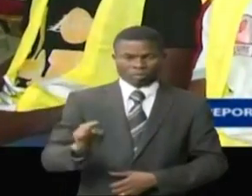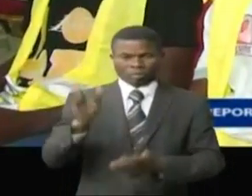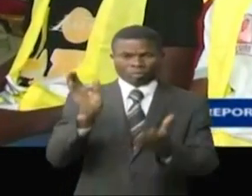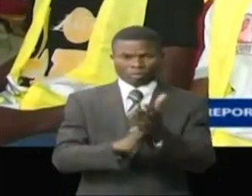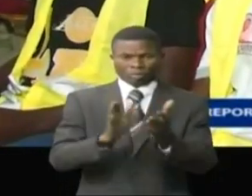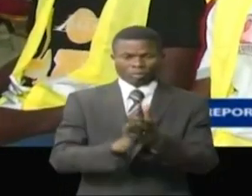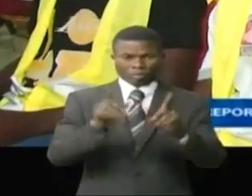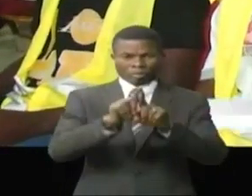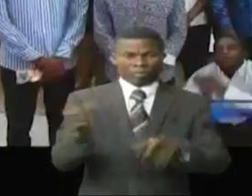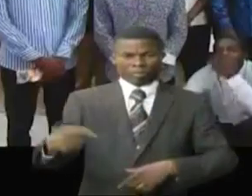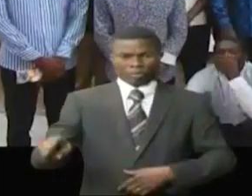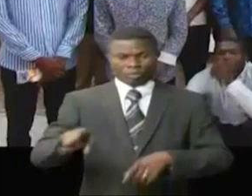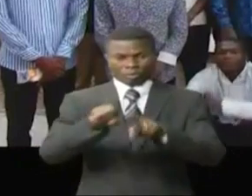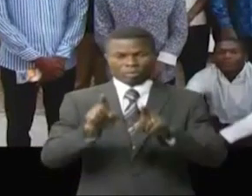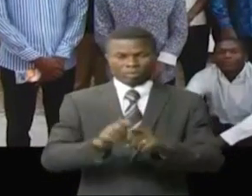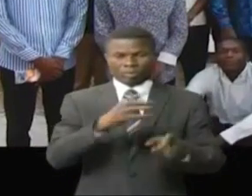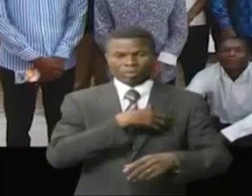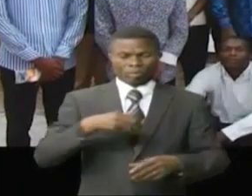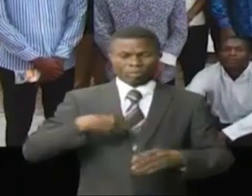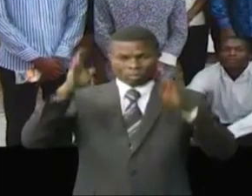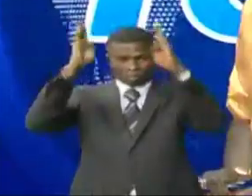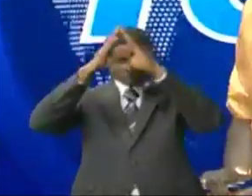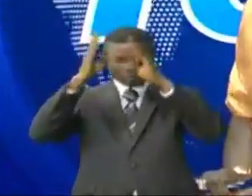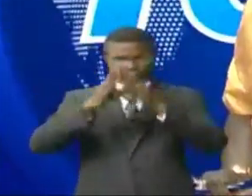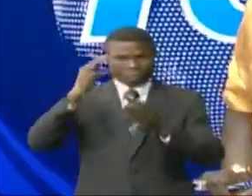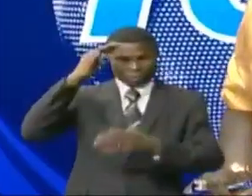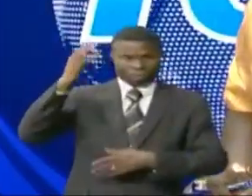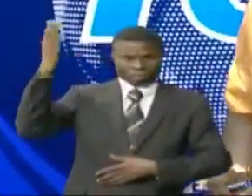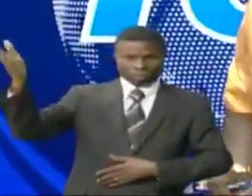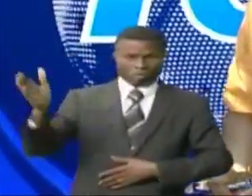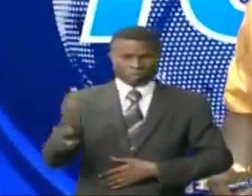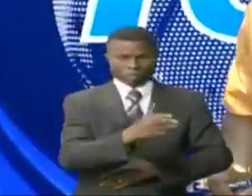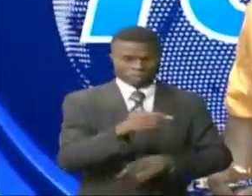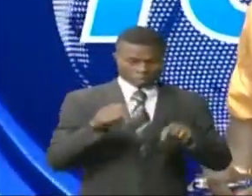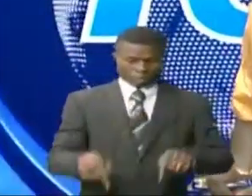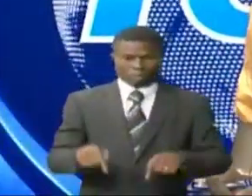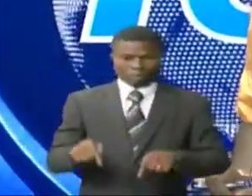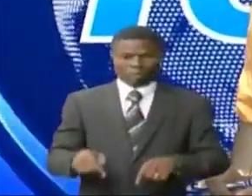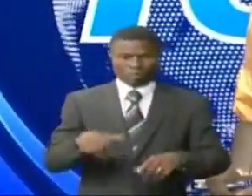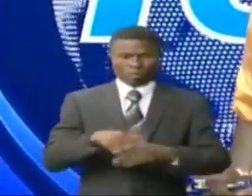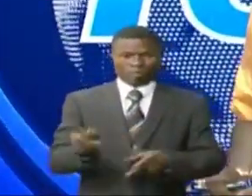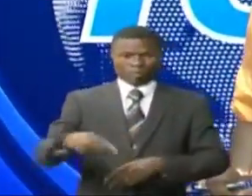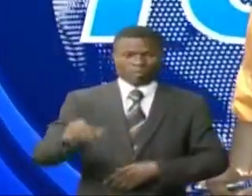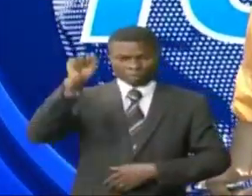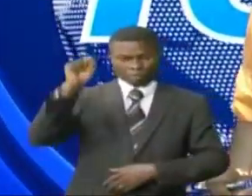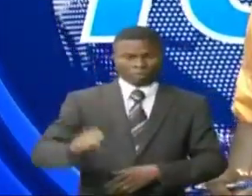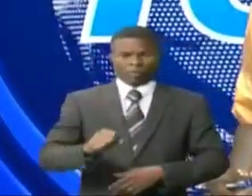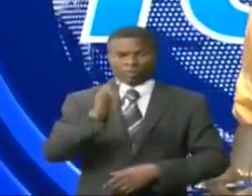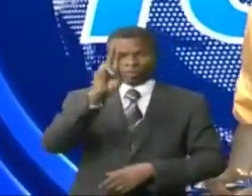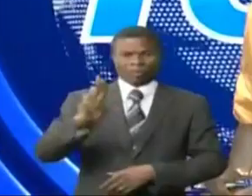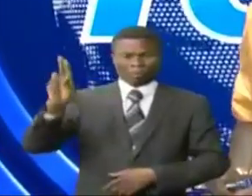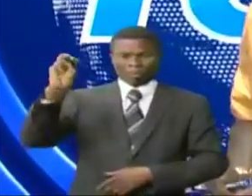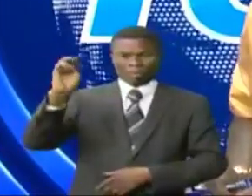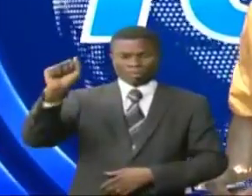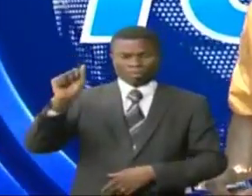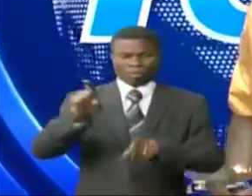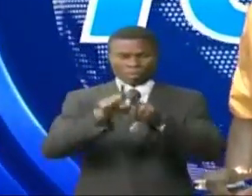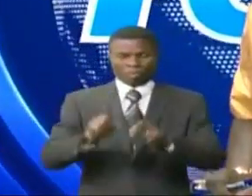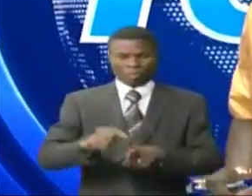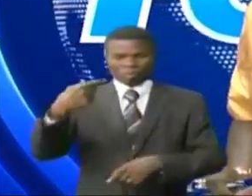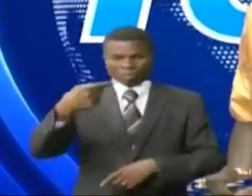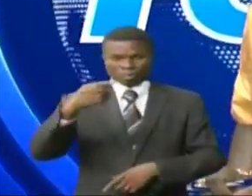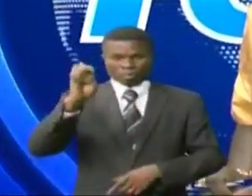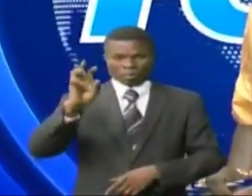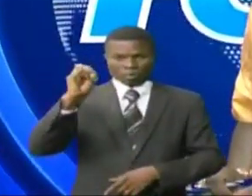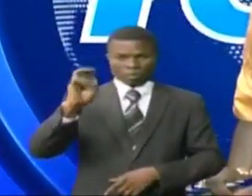à Lemba et Mama Mobutu à Mongafula. En séjour dans la province du Sud-Ubangi, précisément à Guémena, le cadre